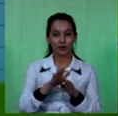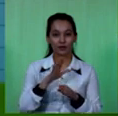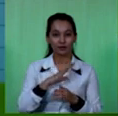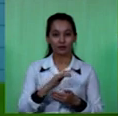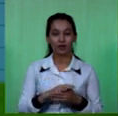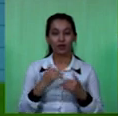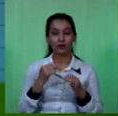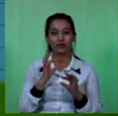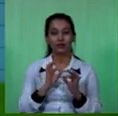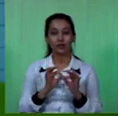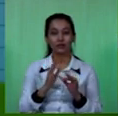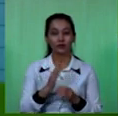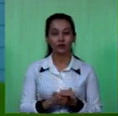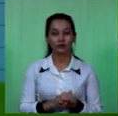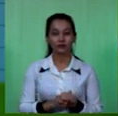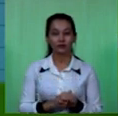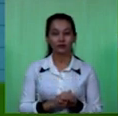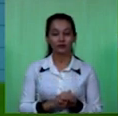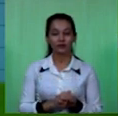Keling, tekshirib olamiz.